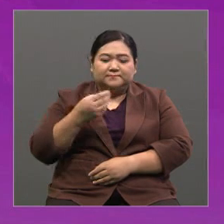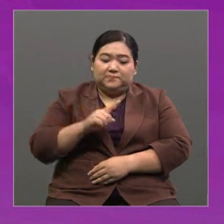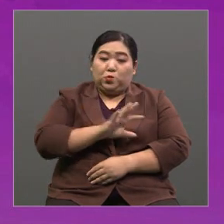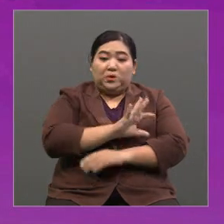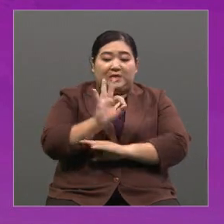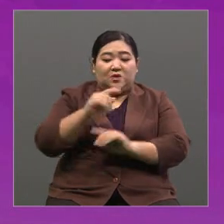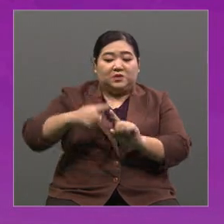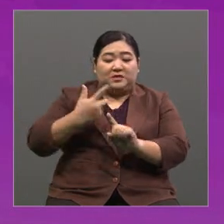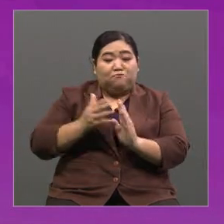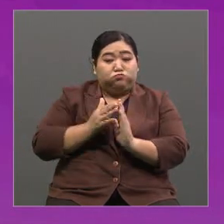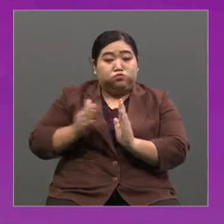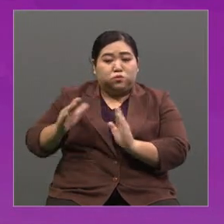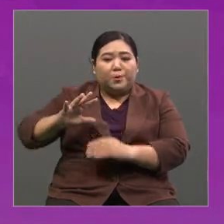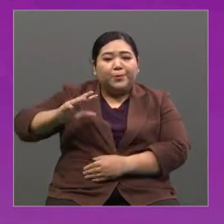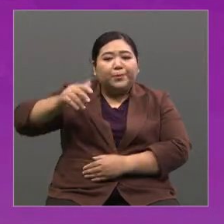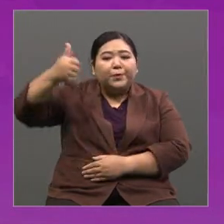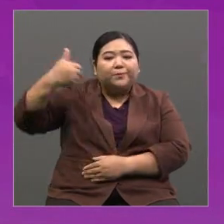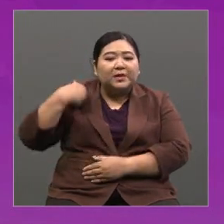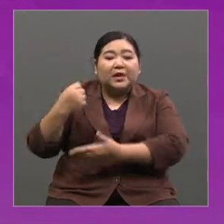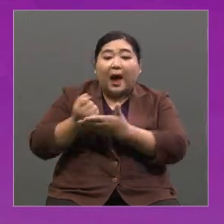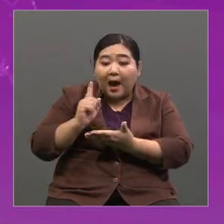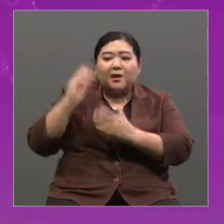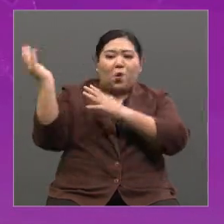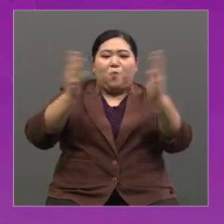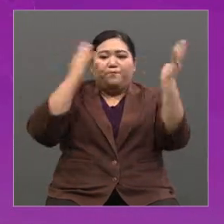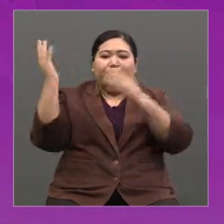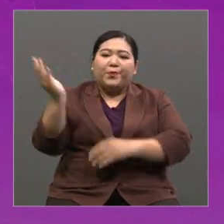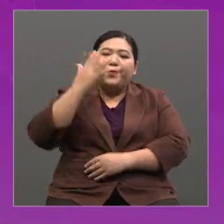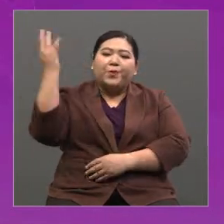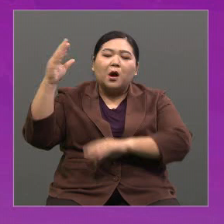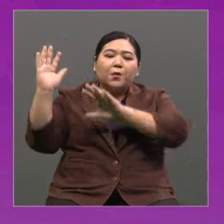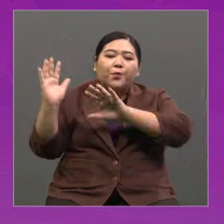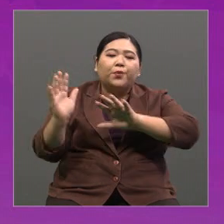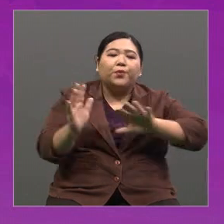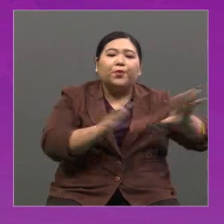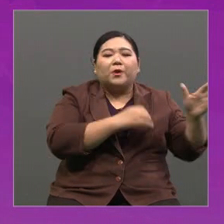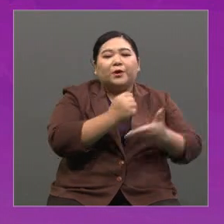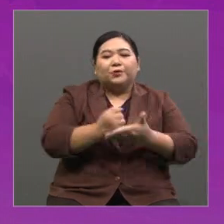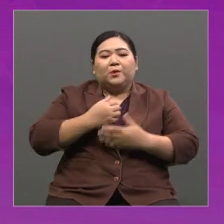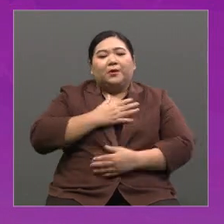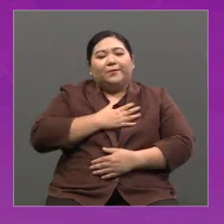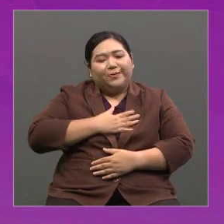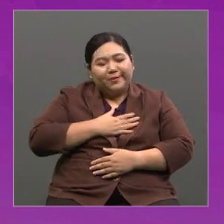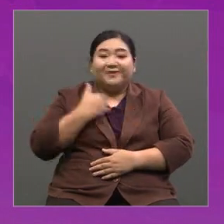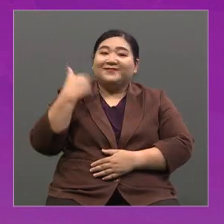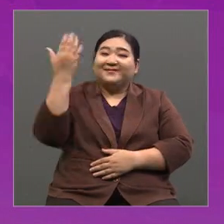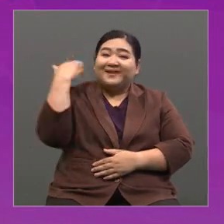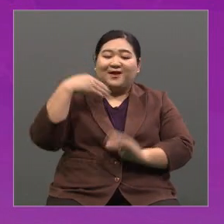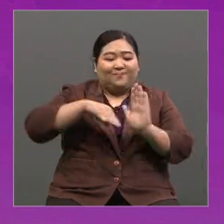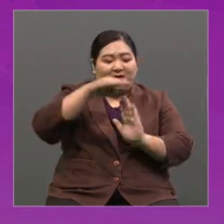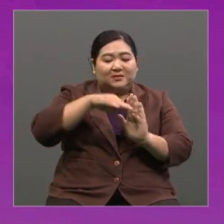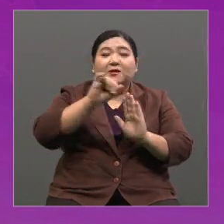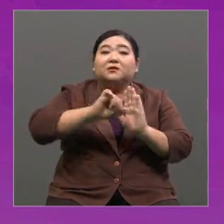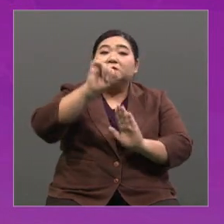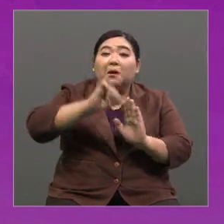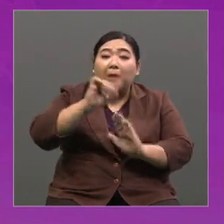แล้วอาจจะดีขึ้นเพราะว่าจะมีลมเข้ามาช่วยเลยคคจ ๆ แลวครึ่ที่พาะเหนือเมื่อสัปดาษที่ผ่านมาถาช่ำกได้เชียงใหม